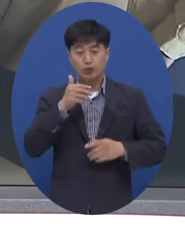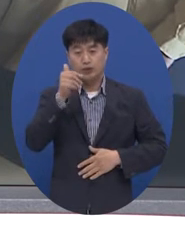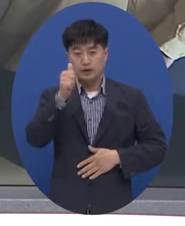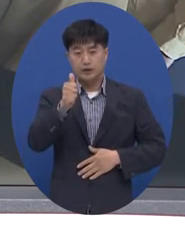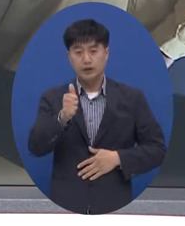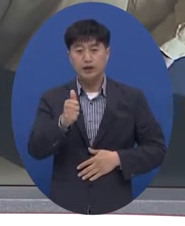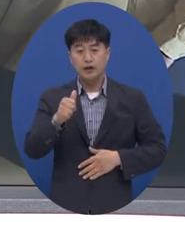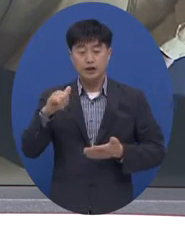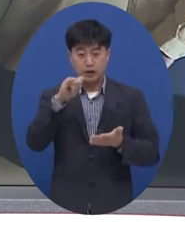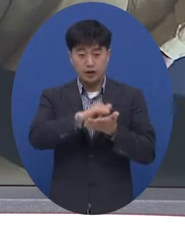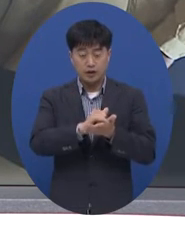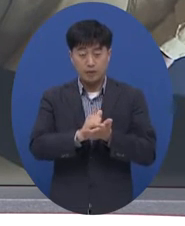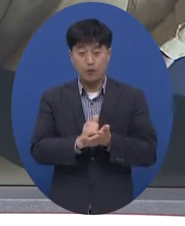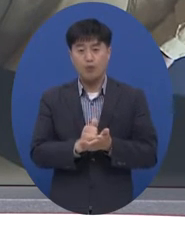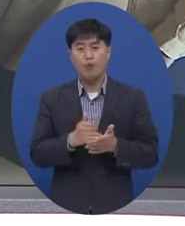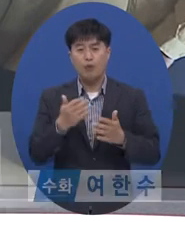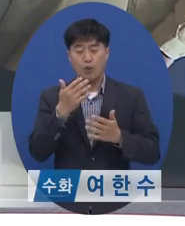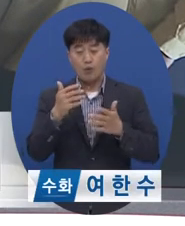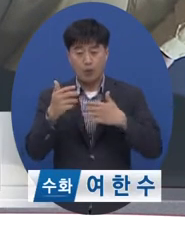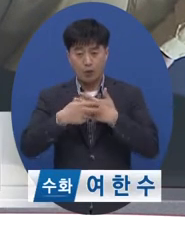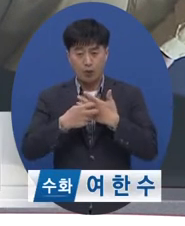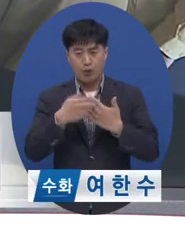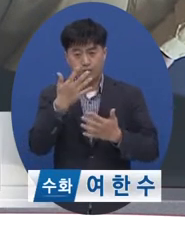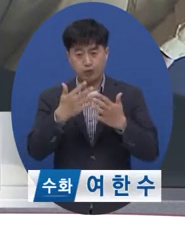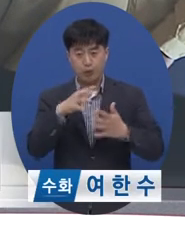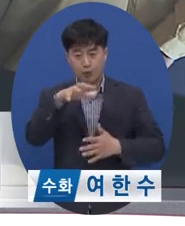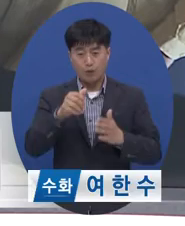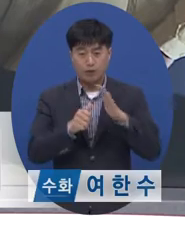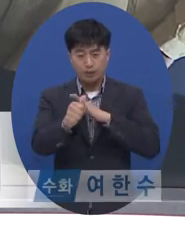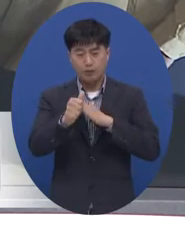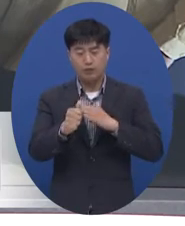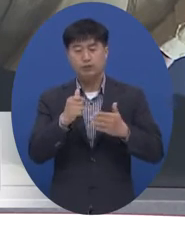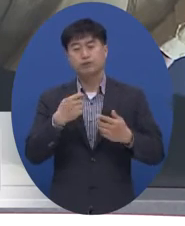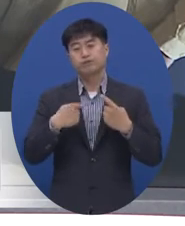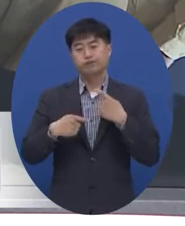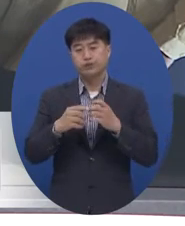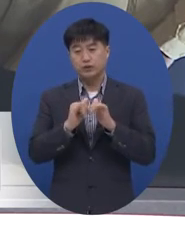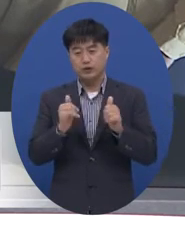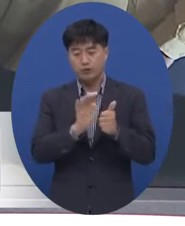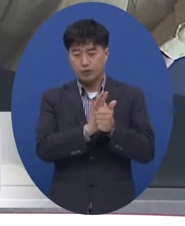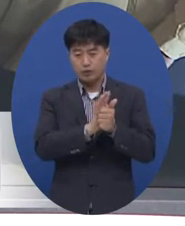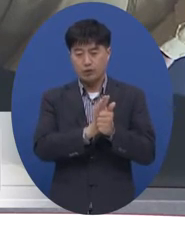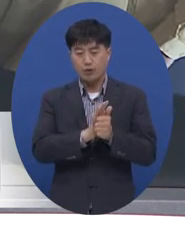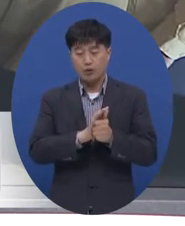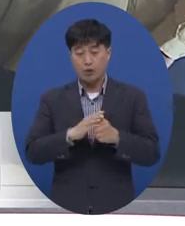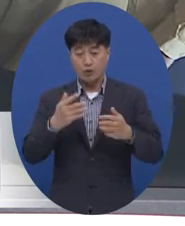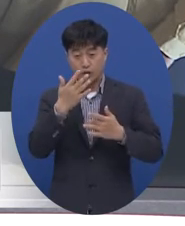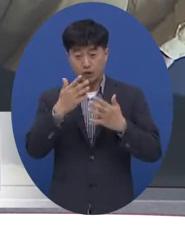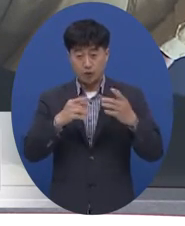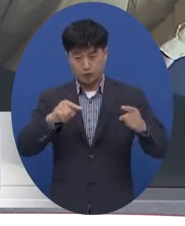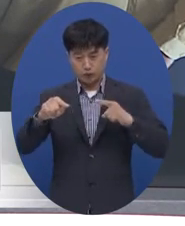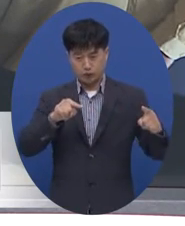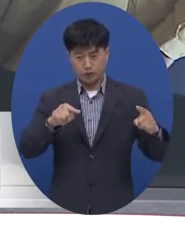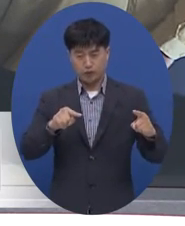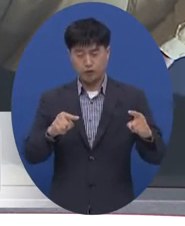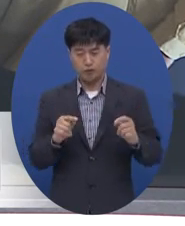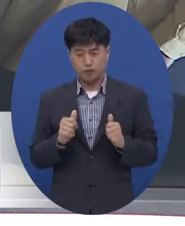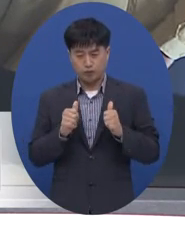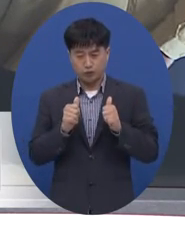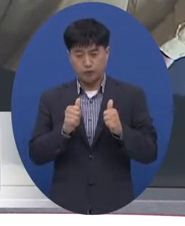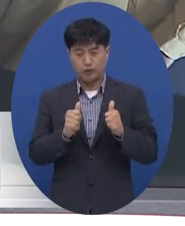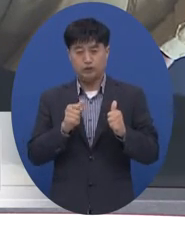24일 이재명 경기도지사가 김포요양병원 화재 현장을 찾아 희생자를 애도하고 화재 구조 상황을 지휘하며 총력